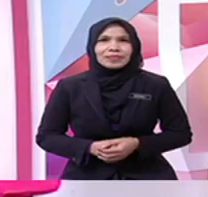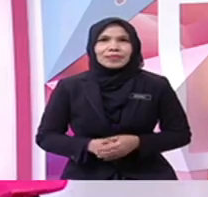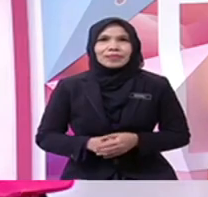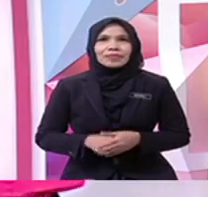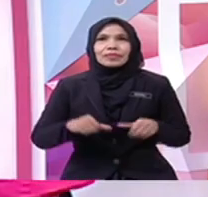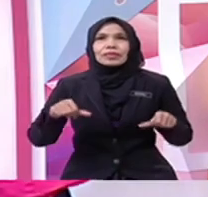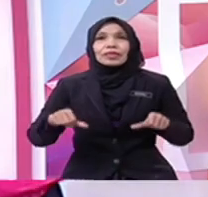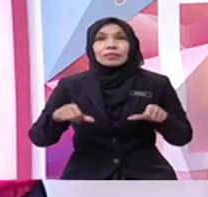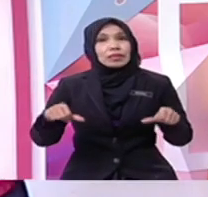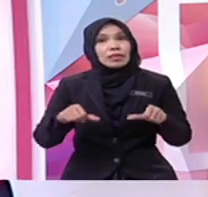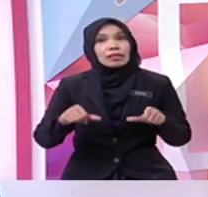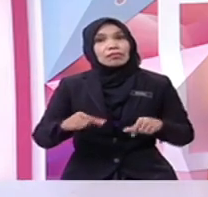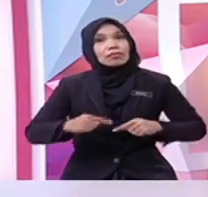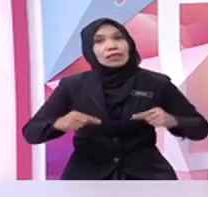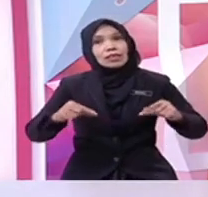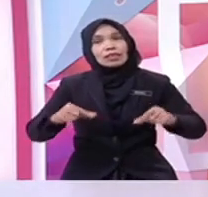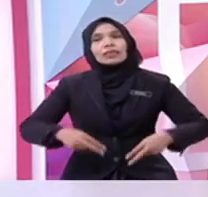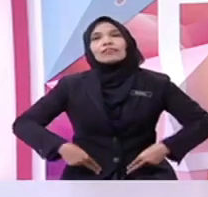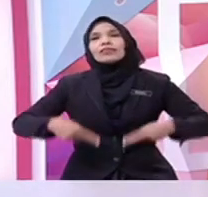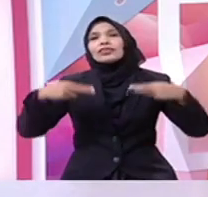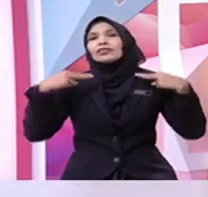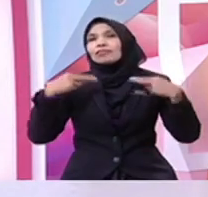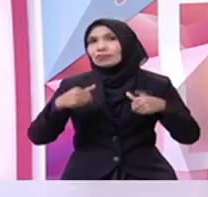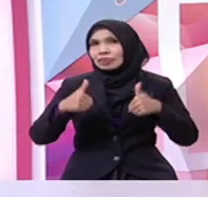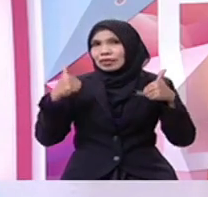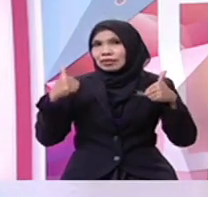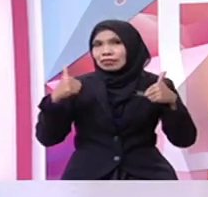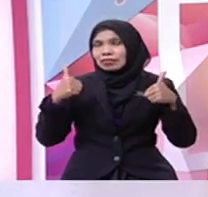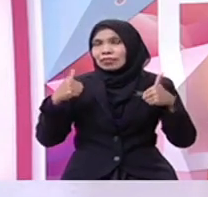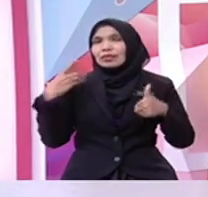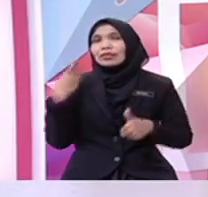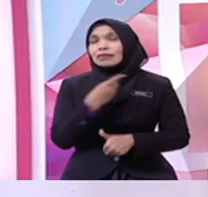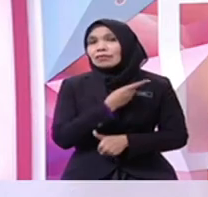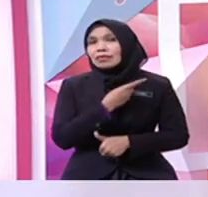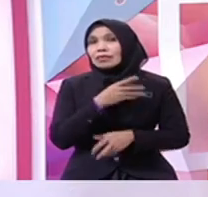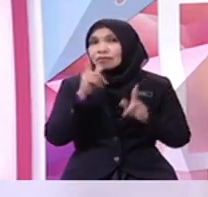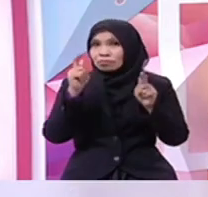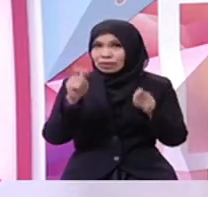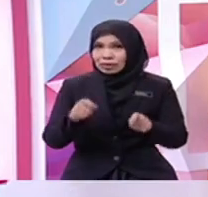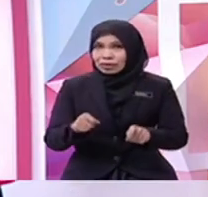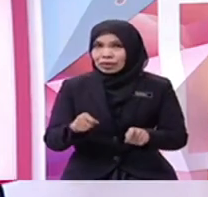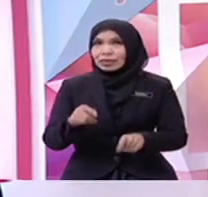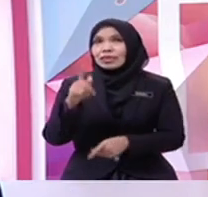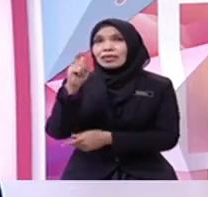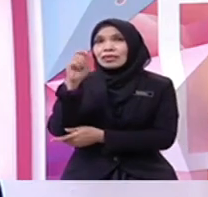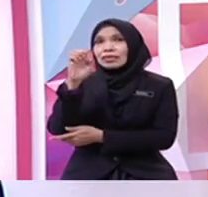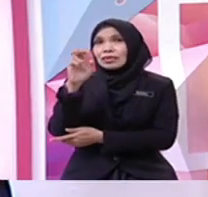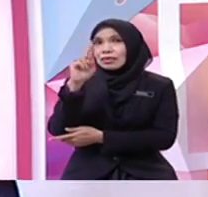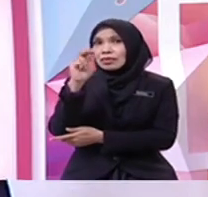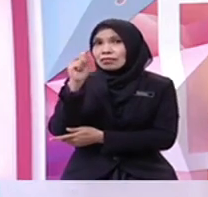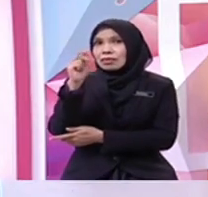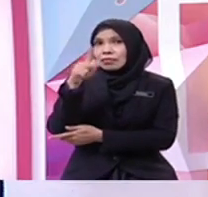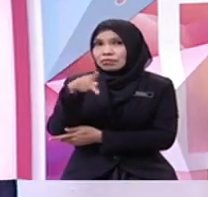hidup Sehatnya chengdu sebenarnya situsnya dikenal terapkan dalam kehidupan seharian kita yang paling mudah ialah rute Senangnya dalam